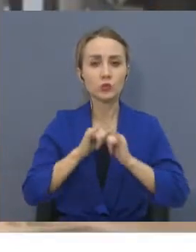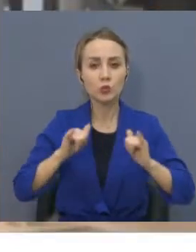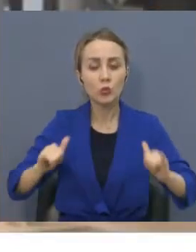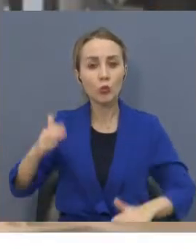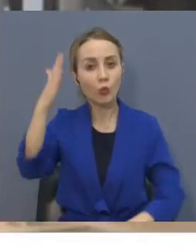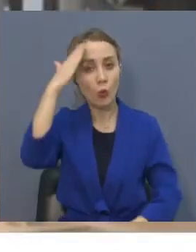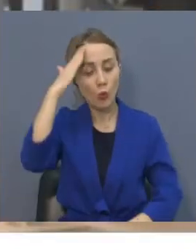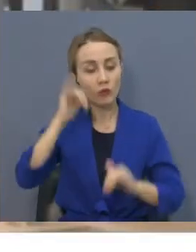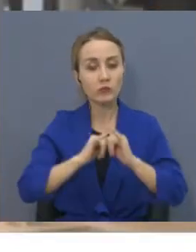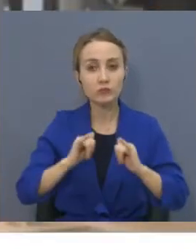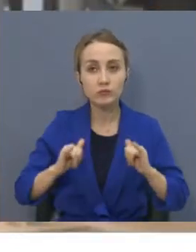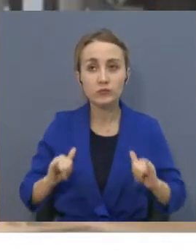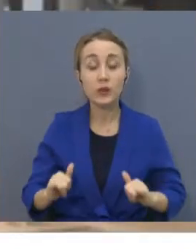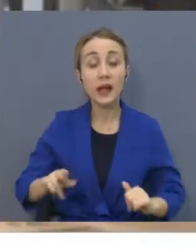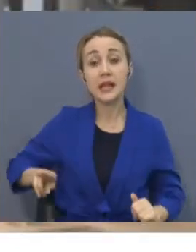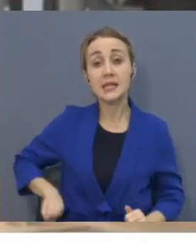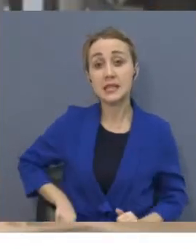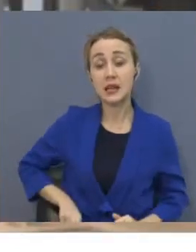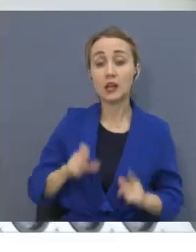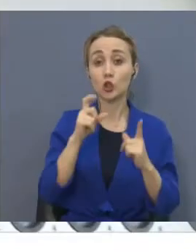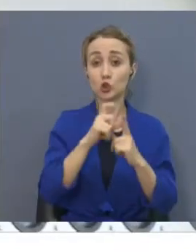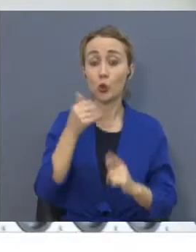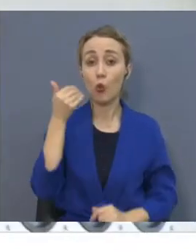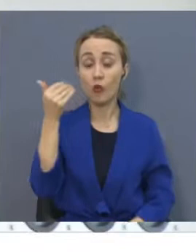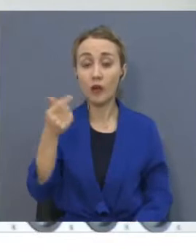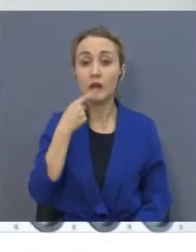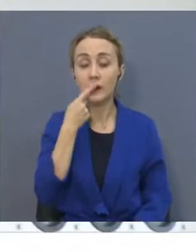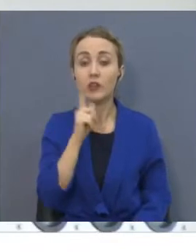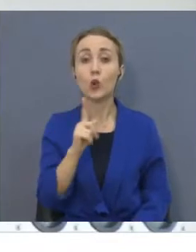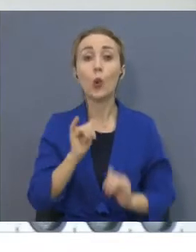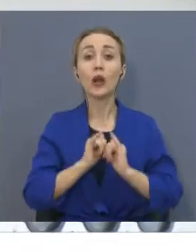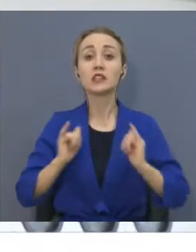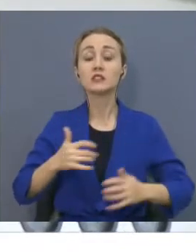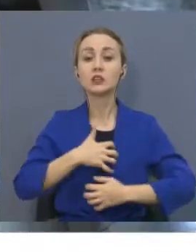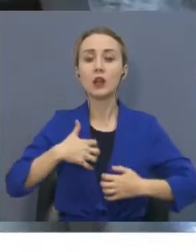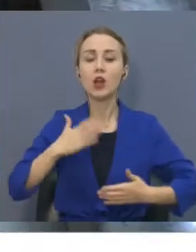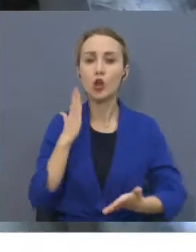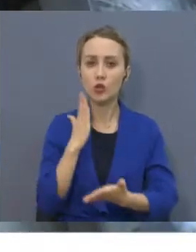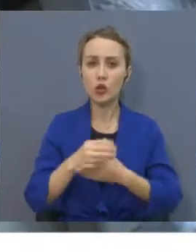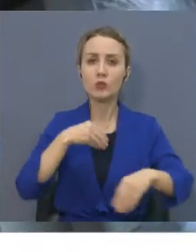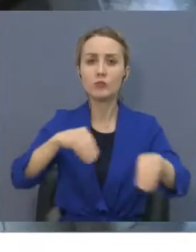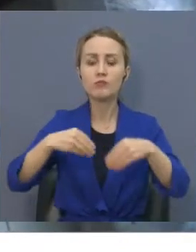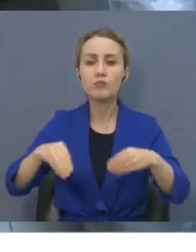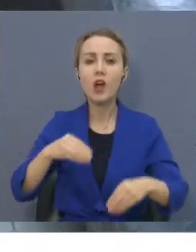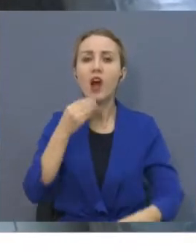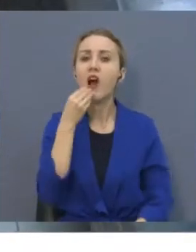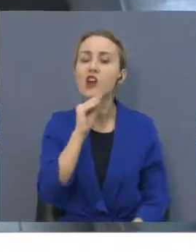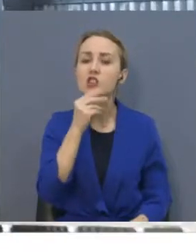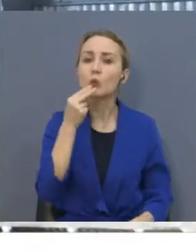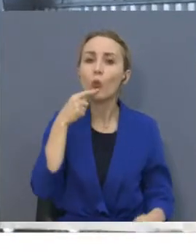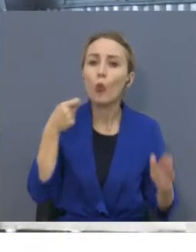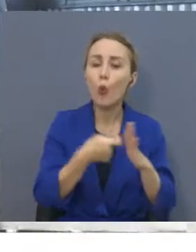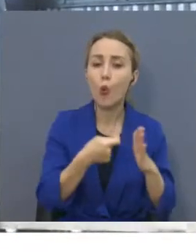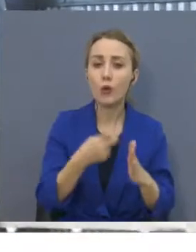По словам генерального директора товарищества «Раягро» Кайрата Алибекова, в связи с развитием животноводства наблюдается высокий спрос на качественные корма. Именно